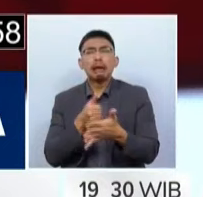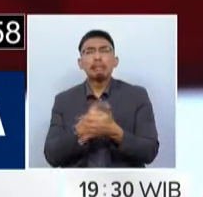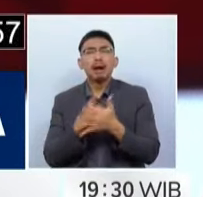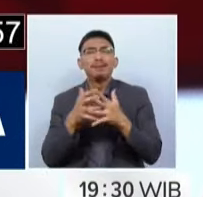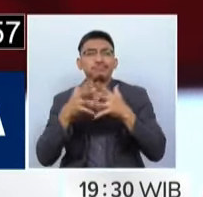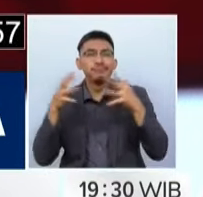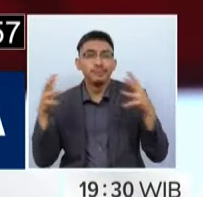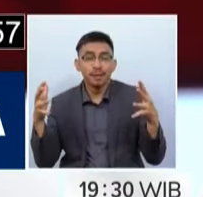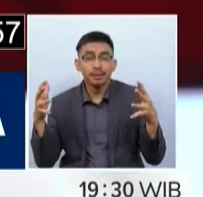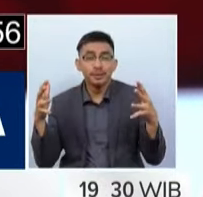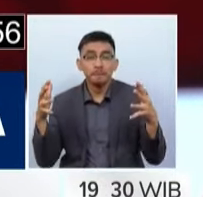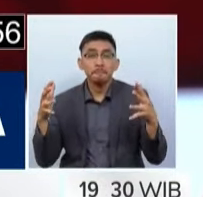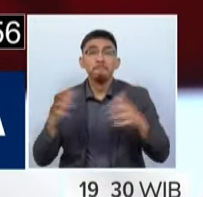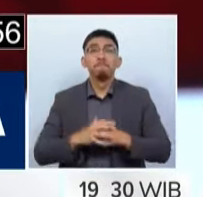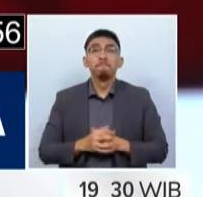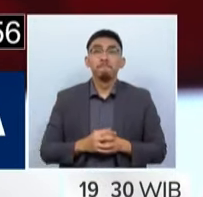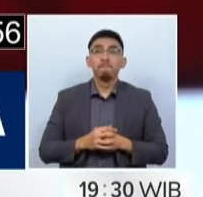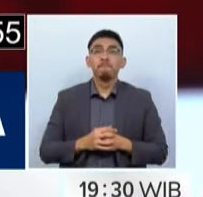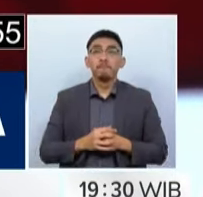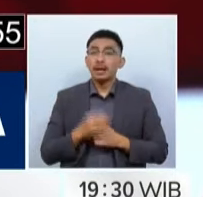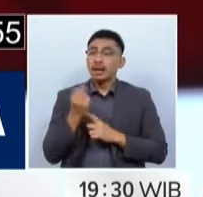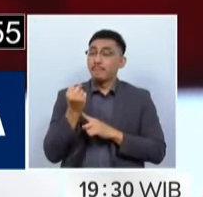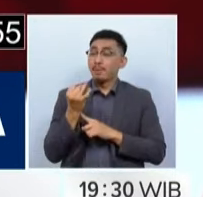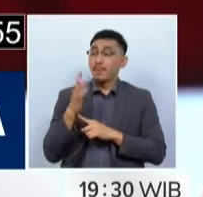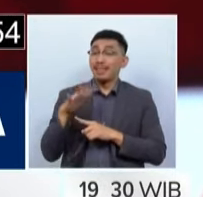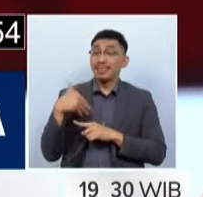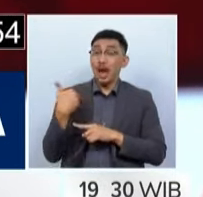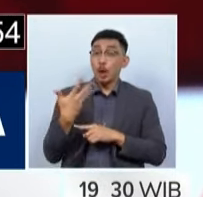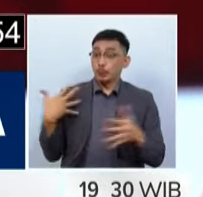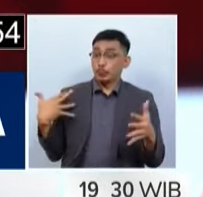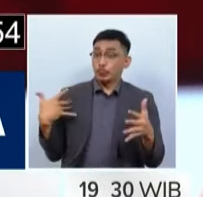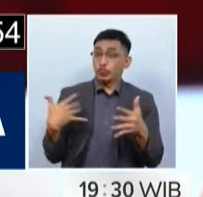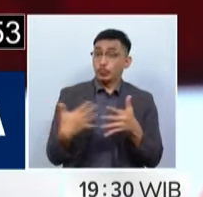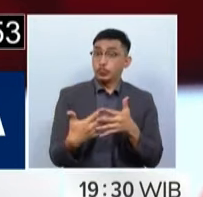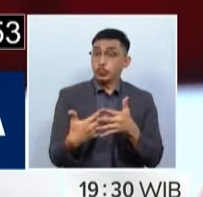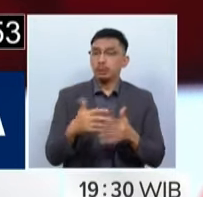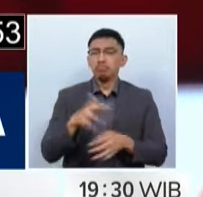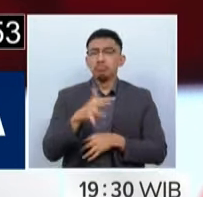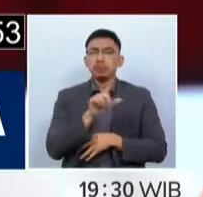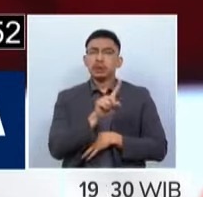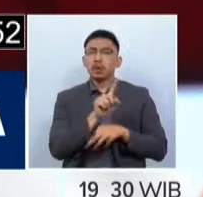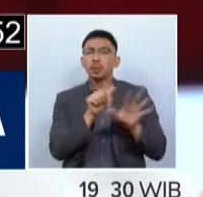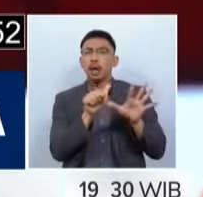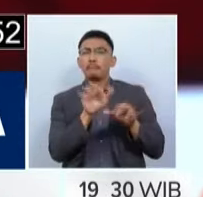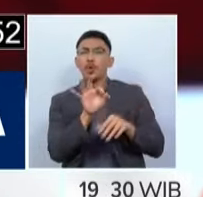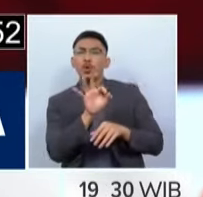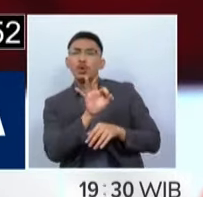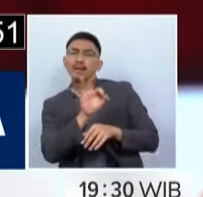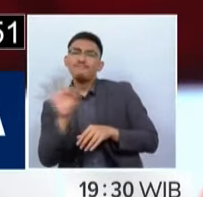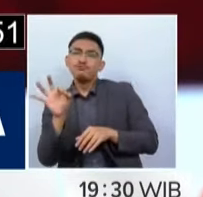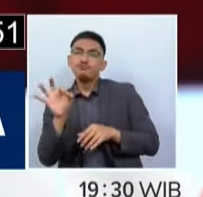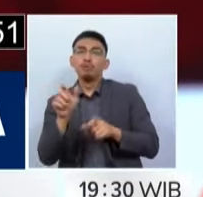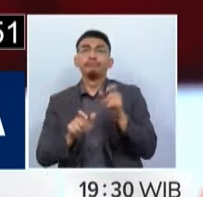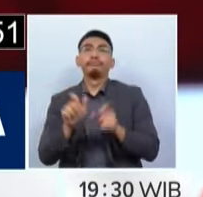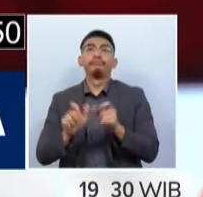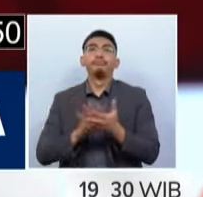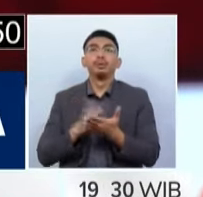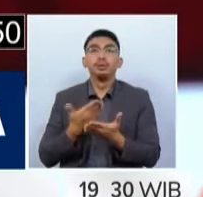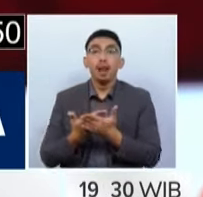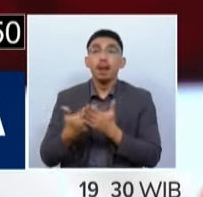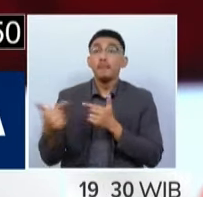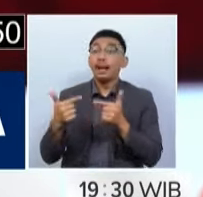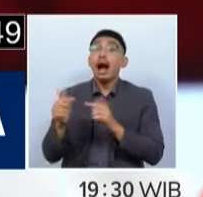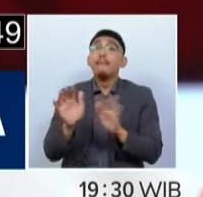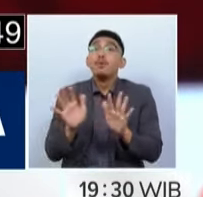kecil dalam beberapa tahun terakhir ini lebih dari 160.000 orang meninggal bukan karena serangan militer tapi karena